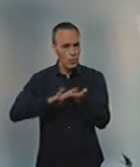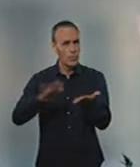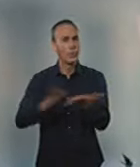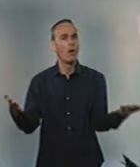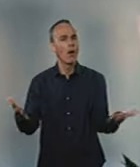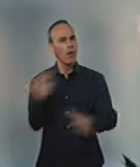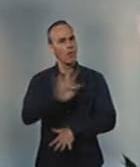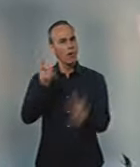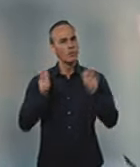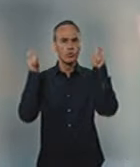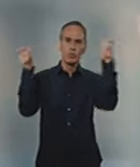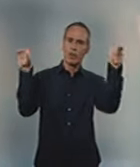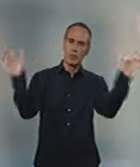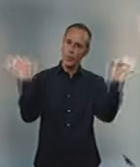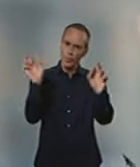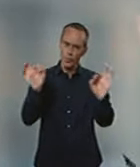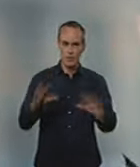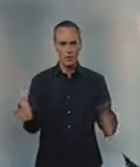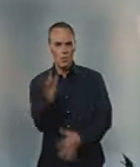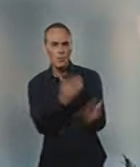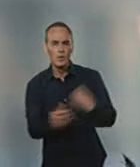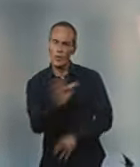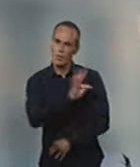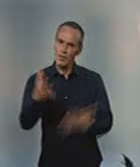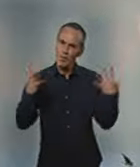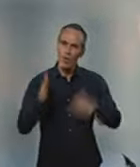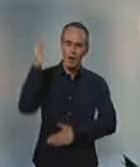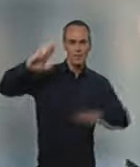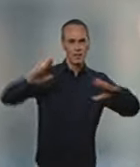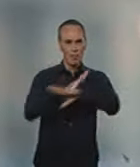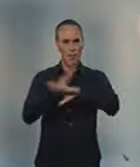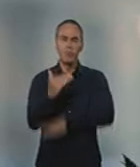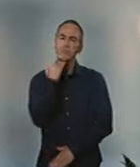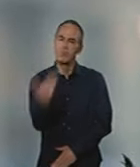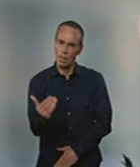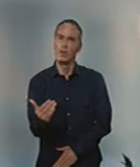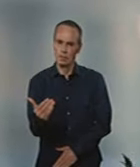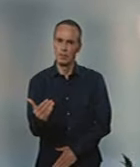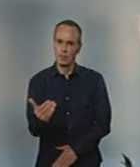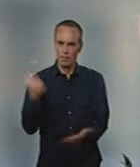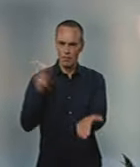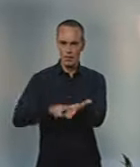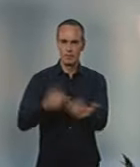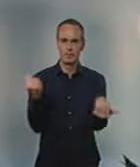chance pour la France et pour les Français de préparer l'avenir voilà la